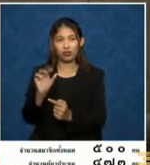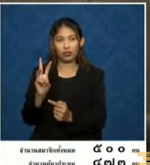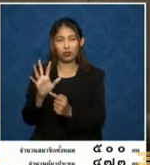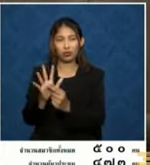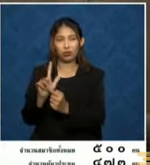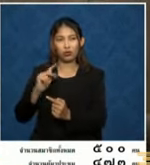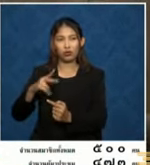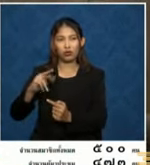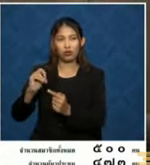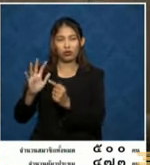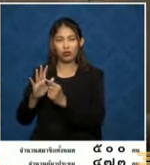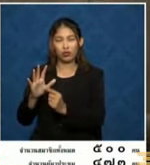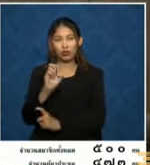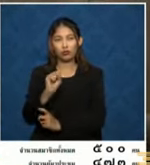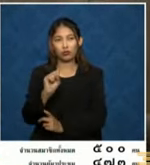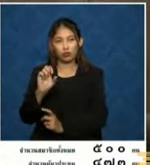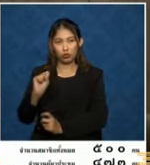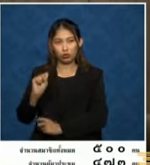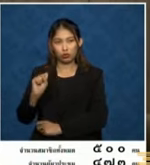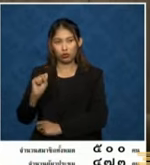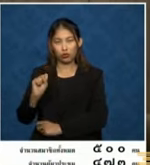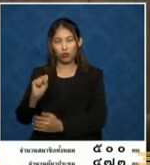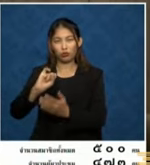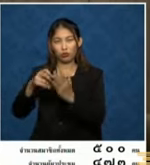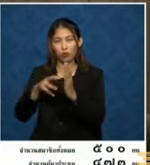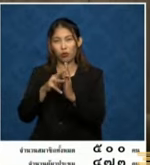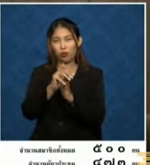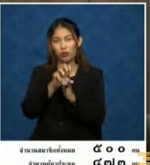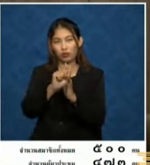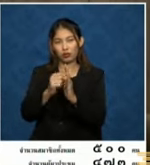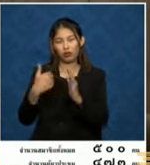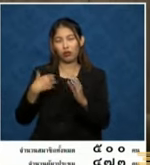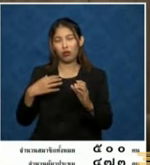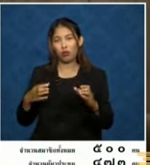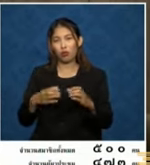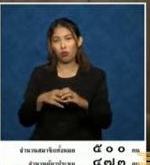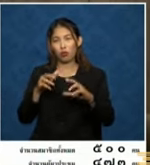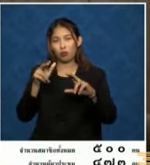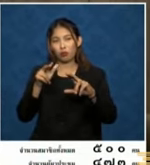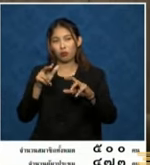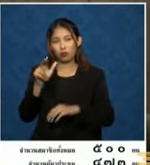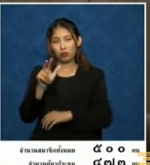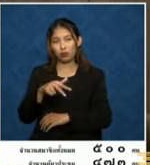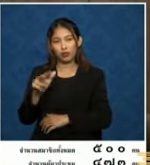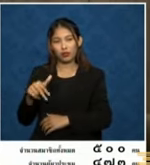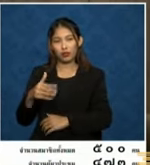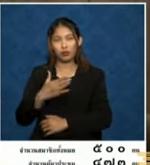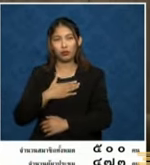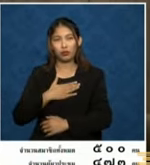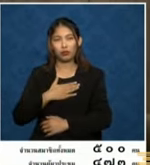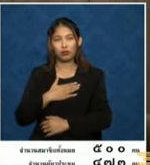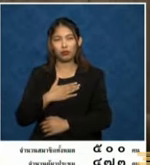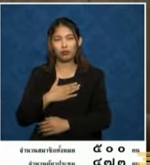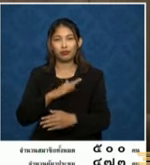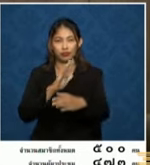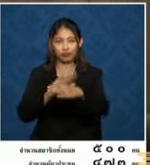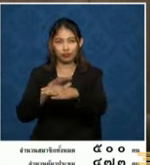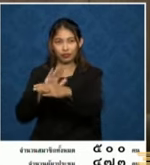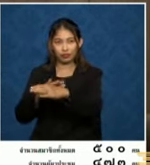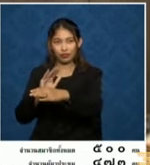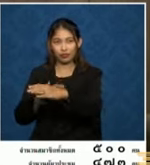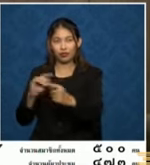ตินรัตน์ผู้แทนราษฎรจังหวัดมหาสารคามพรรคเพื่อไทยผมเคยติติงนะ